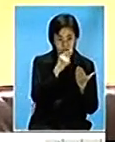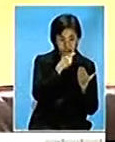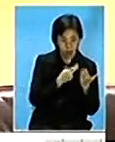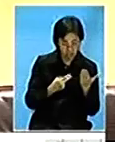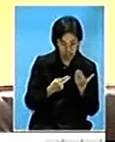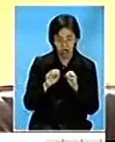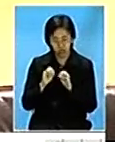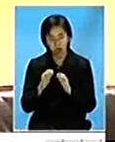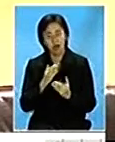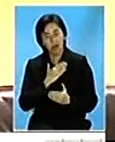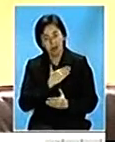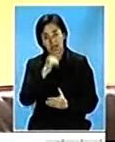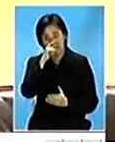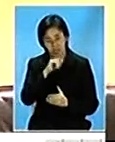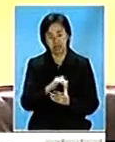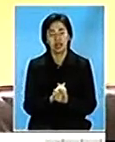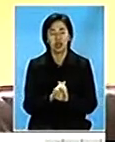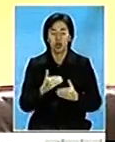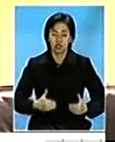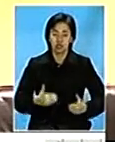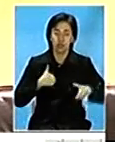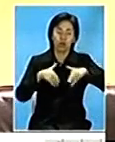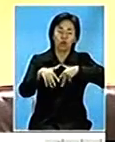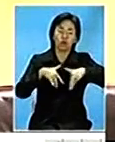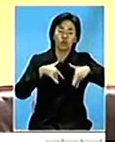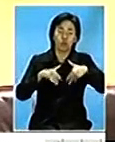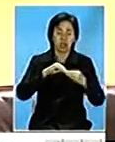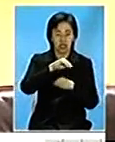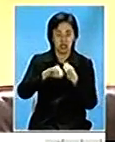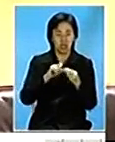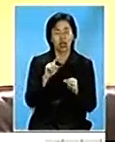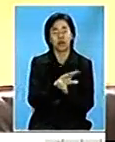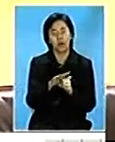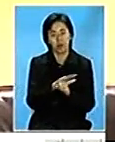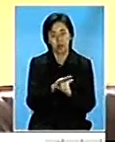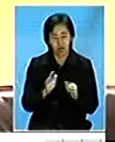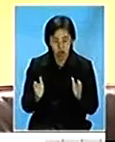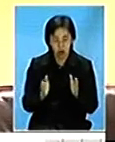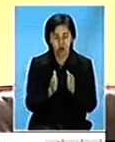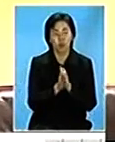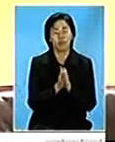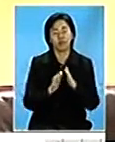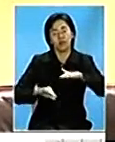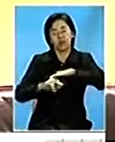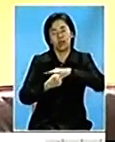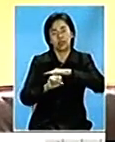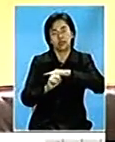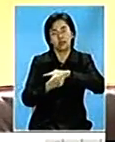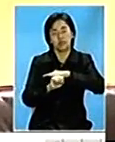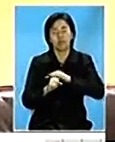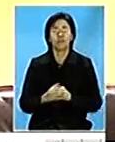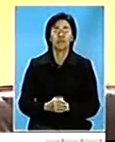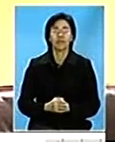ะครับแล้วก็วิถีชีวิตตามหลักปรัชญาเศรษฐกิจพอเพียงก็จะอยู่ในหลักสูตรนะครับ